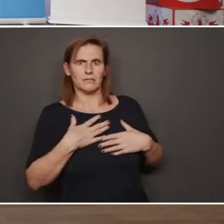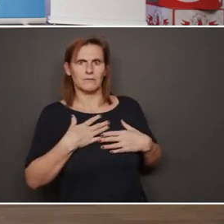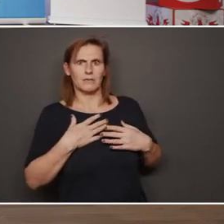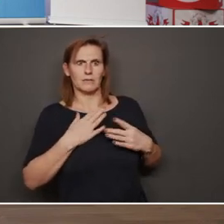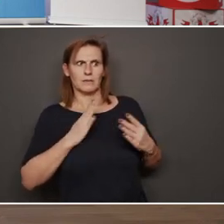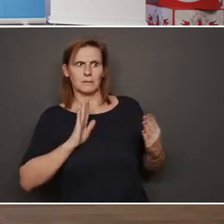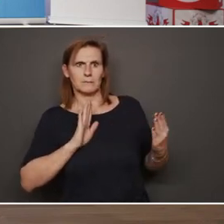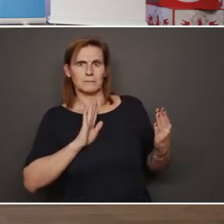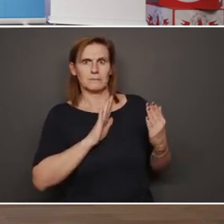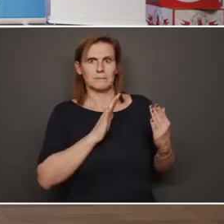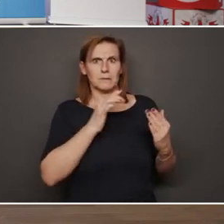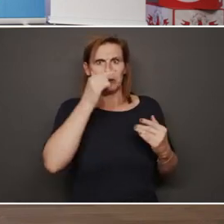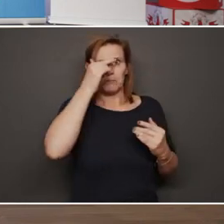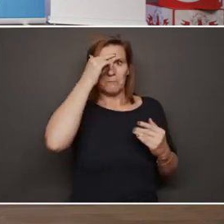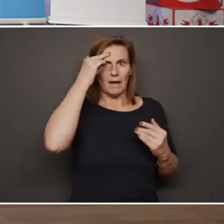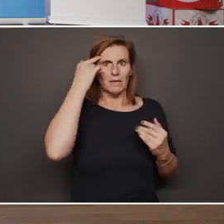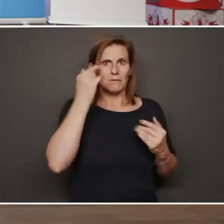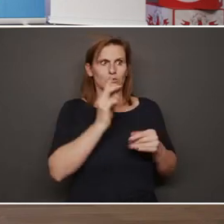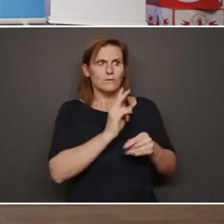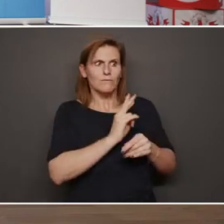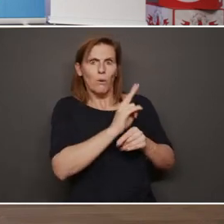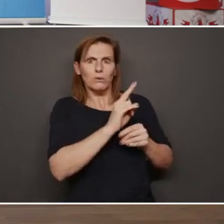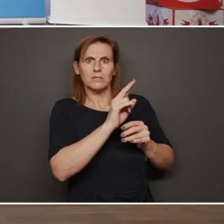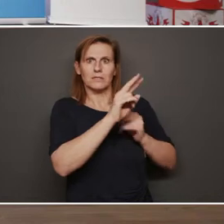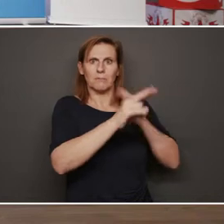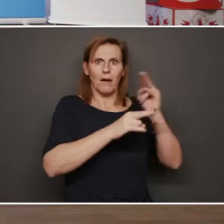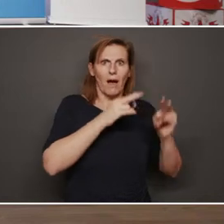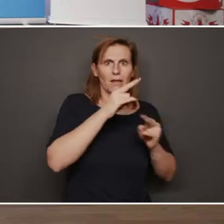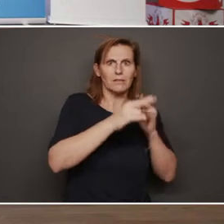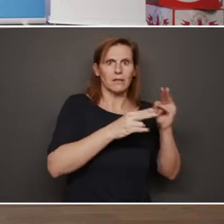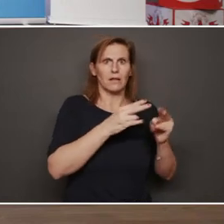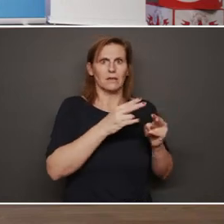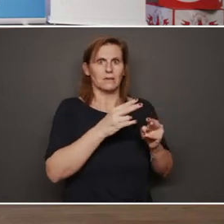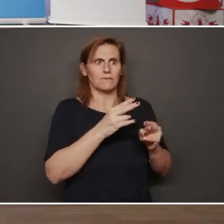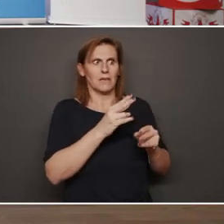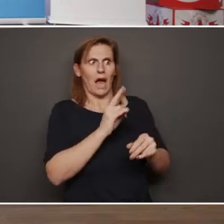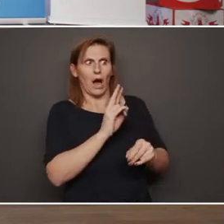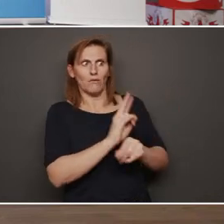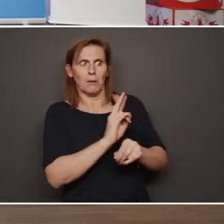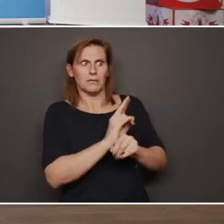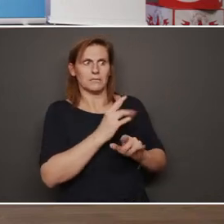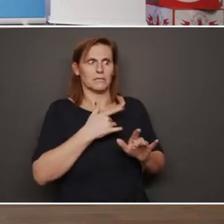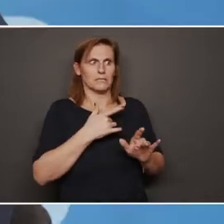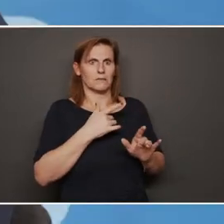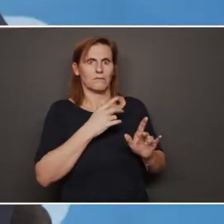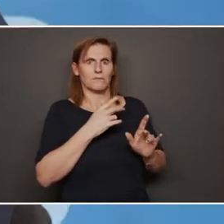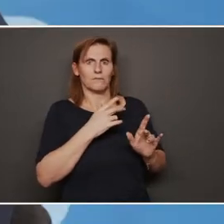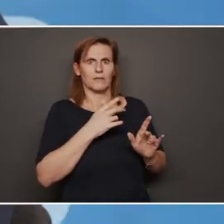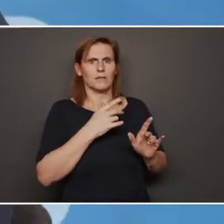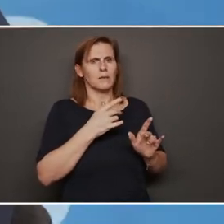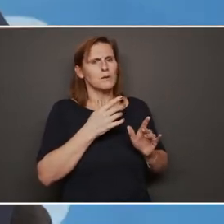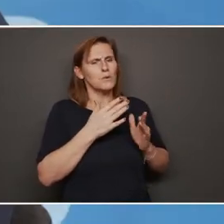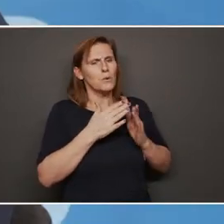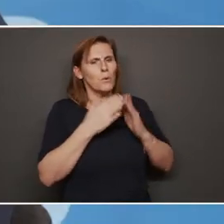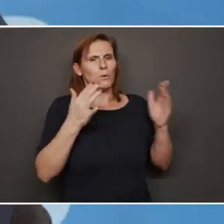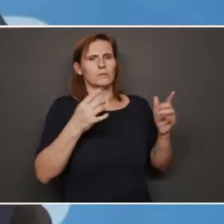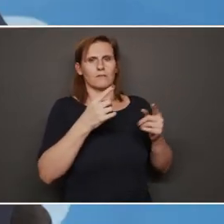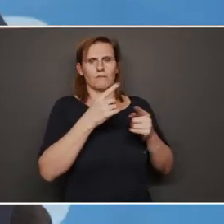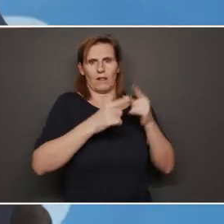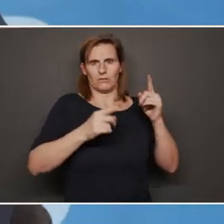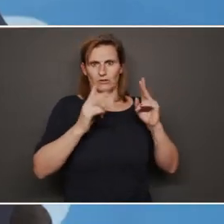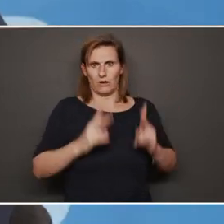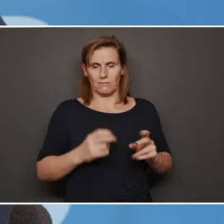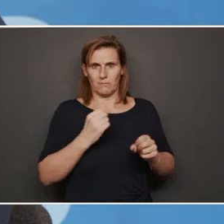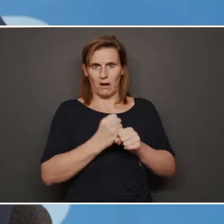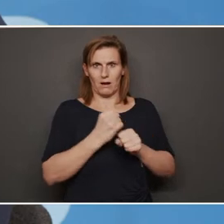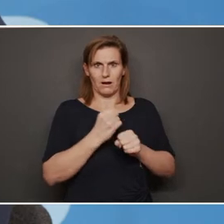einen Menschen mit Behinderung vielleicht anders behandeln und man muss furchtbar aufpassen. Ich denke, dass der größte Fehler ist, den man machen